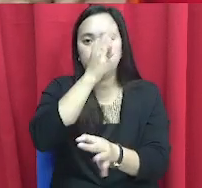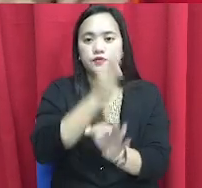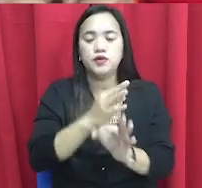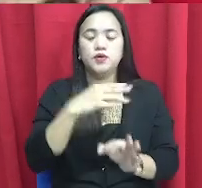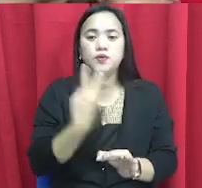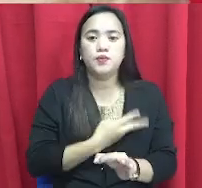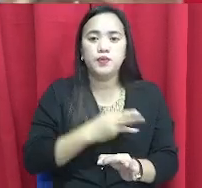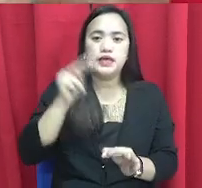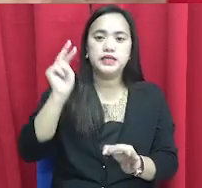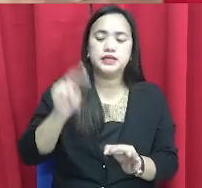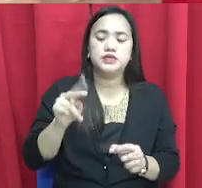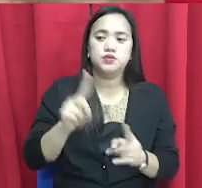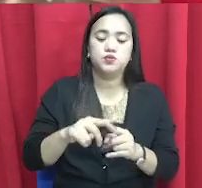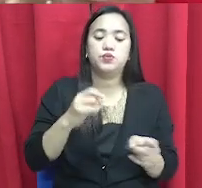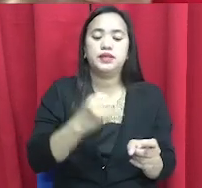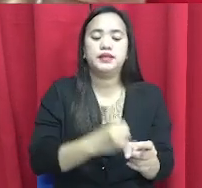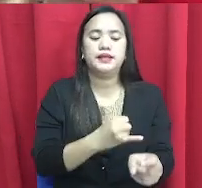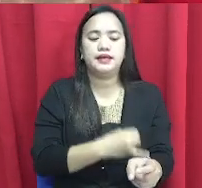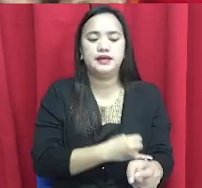natin